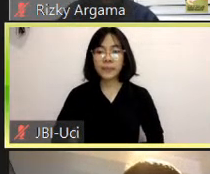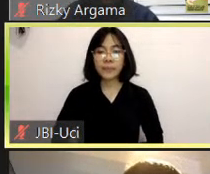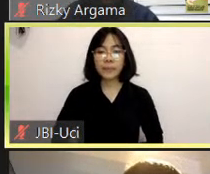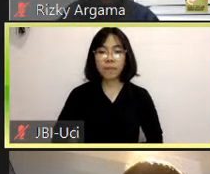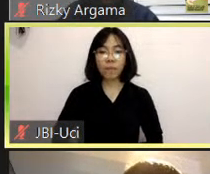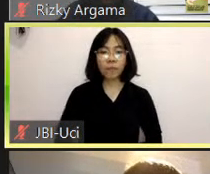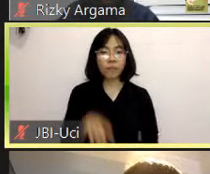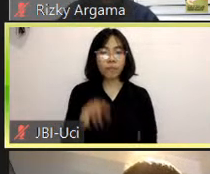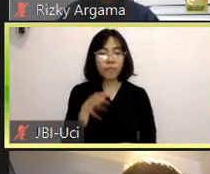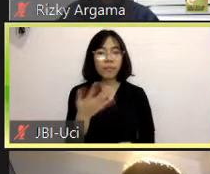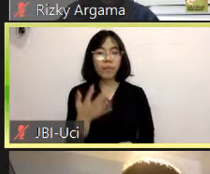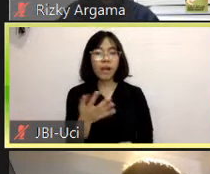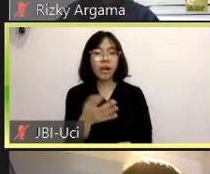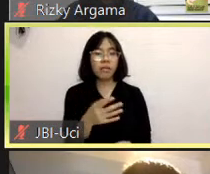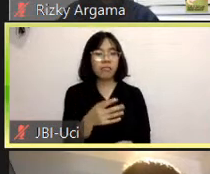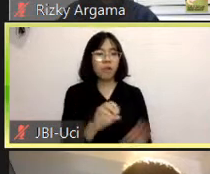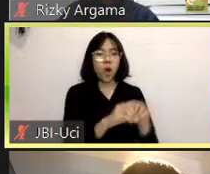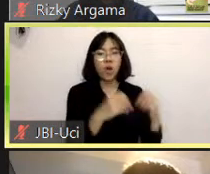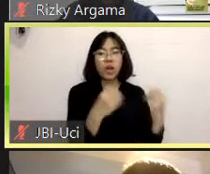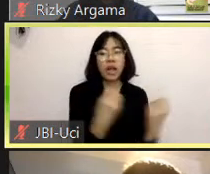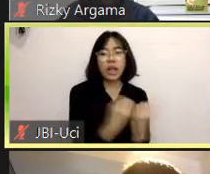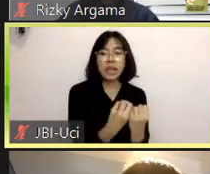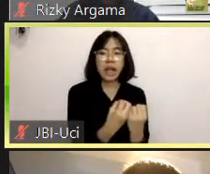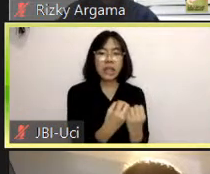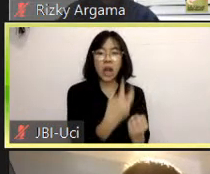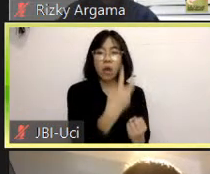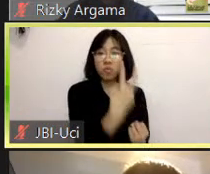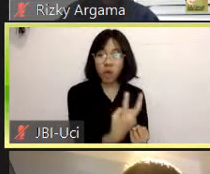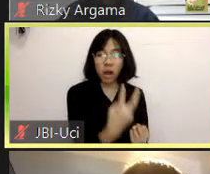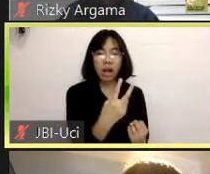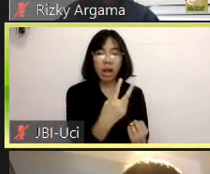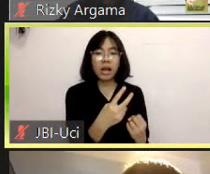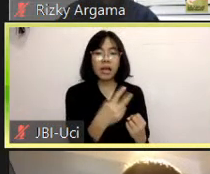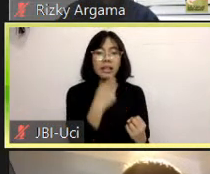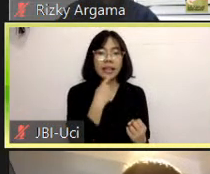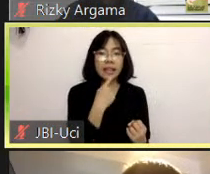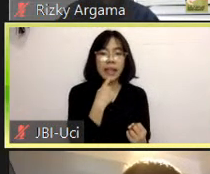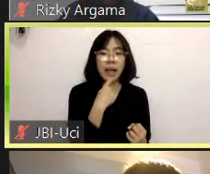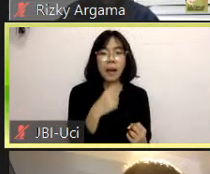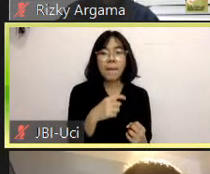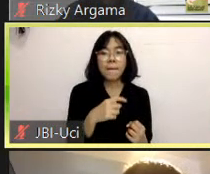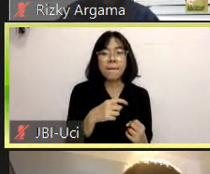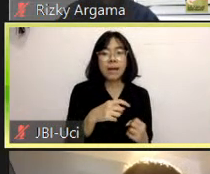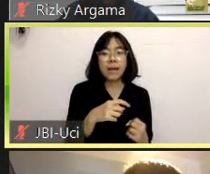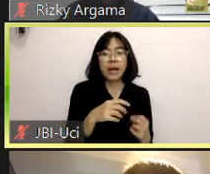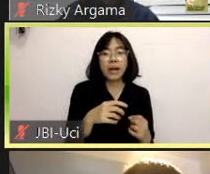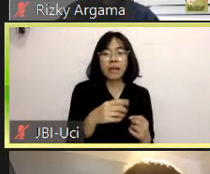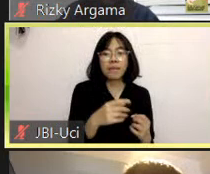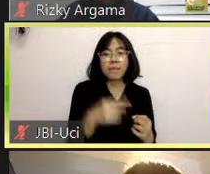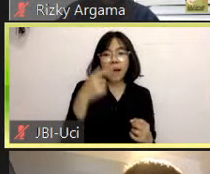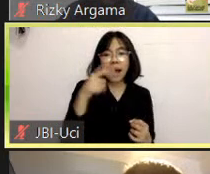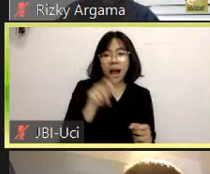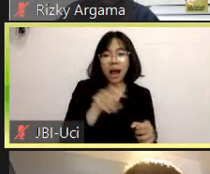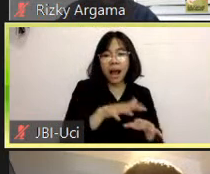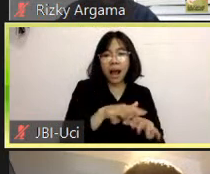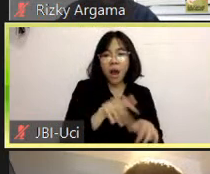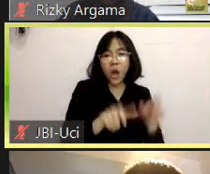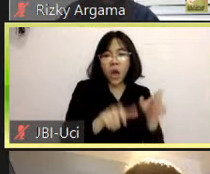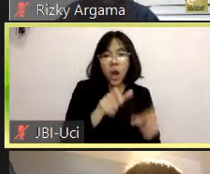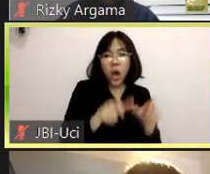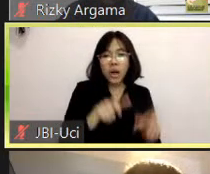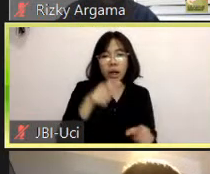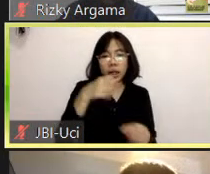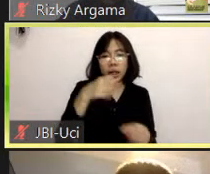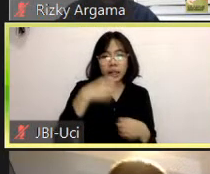menghentikan kegiatan dari dua organisasi, yaitu Pelajar Islam Indonesia dan Gerakan Pemuda Marhaen, atas alasan tidak menyesuaikan dengan